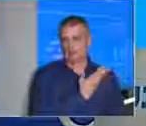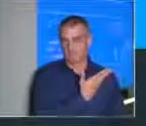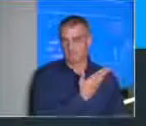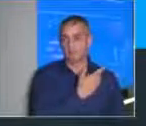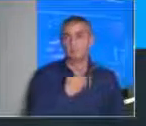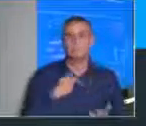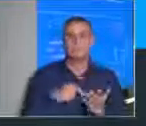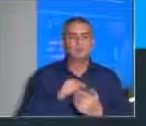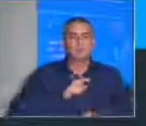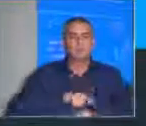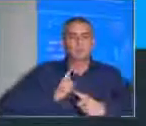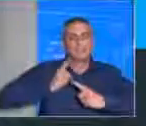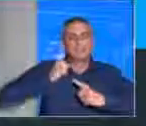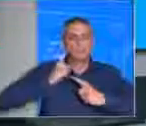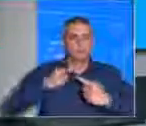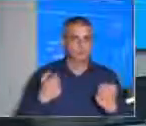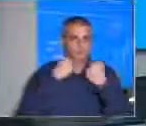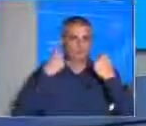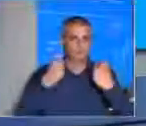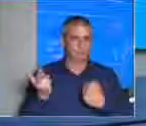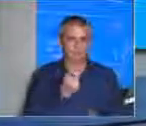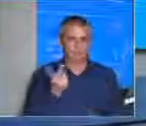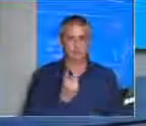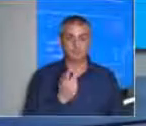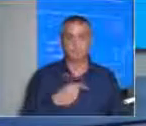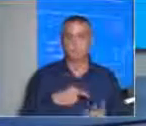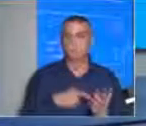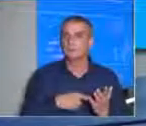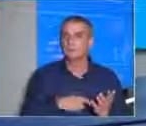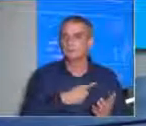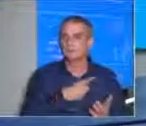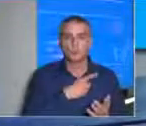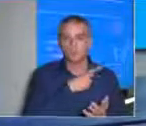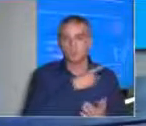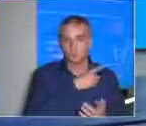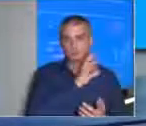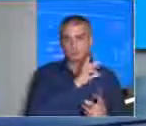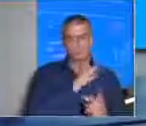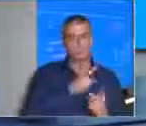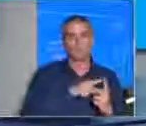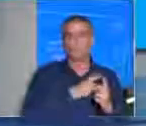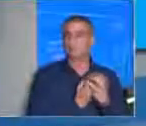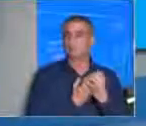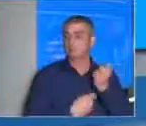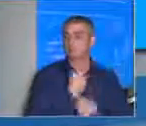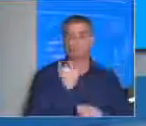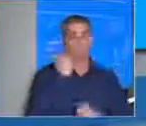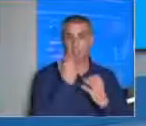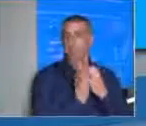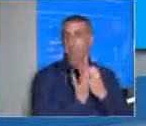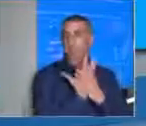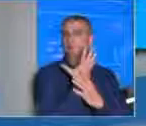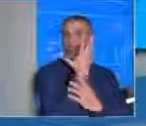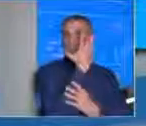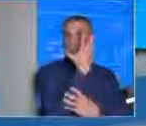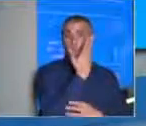חשוב התזמון של התקרית הזאת, של ההתנגשות, משום שהוא היה צריך באמת להגיע לממדי צמיחה של המשק האמריקני,